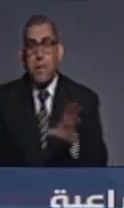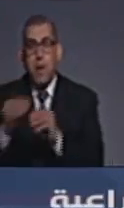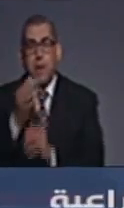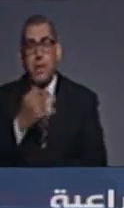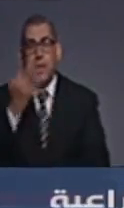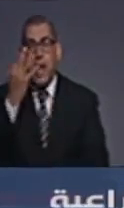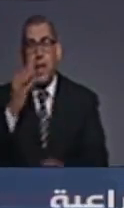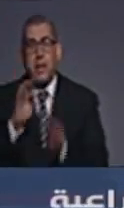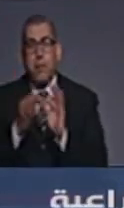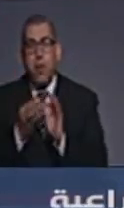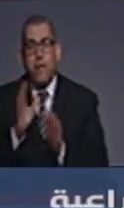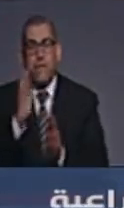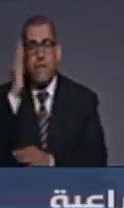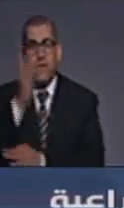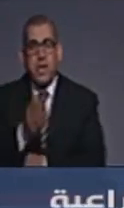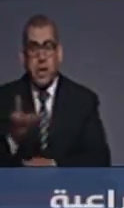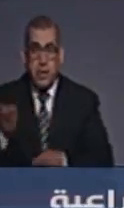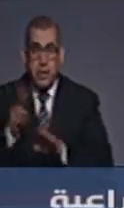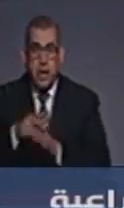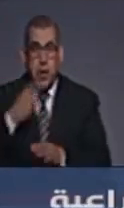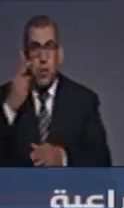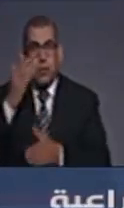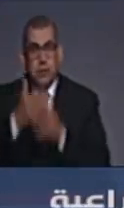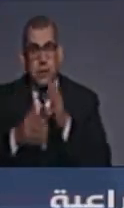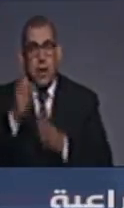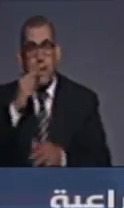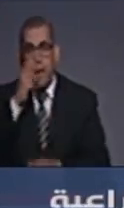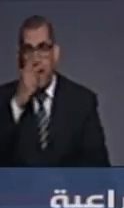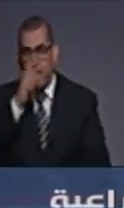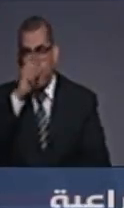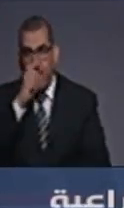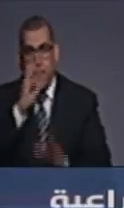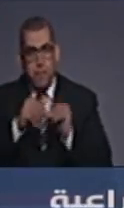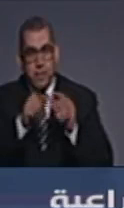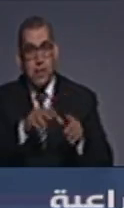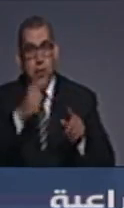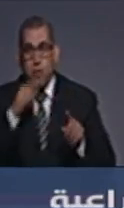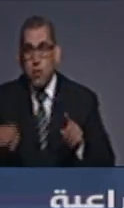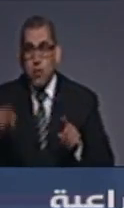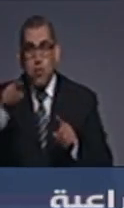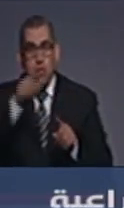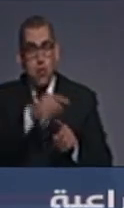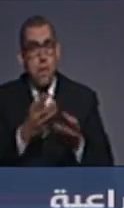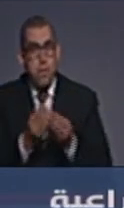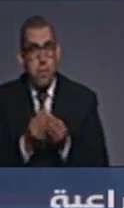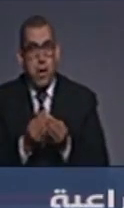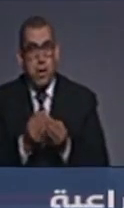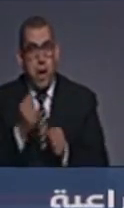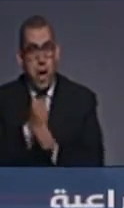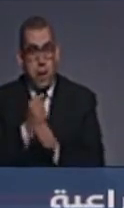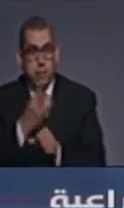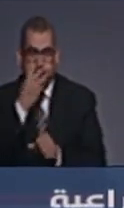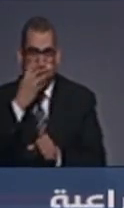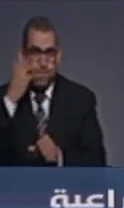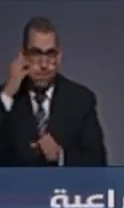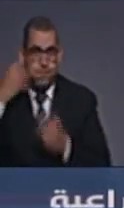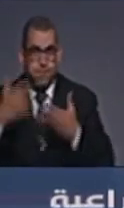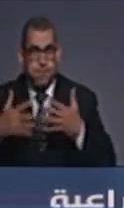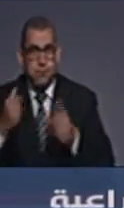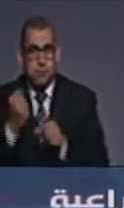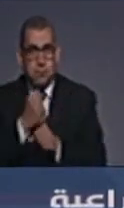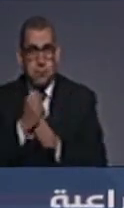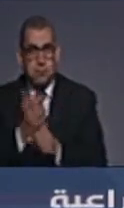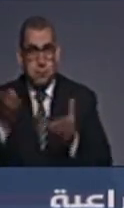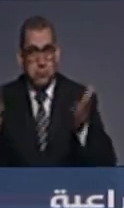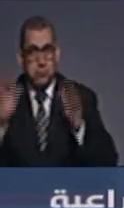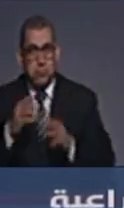فدان مع الريف المصري كمان، يعني احنا بنتكلم في كميه ضخمه جدا. عمل وجهد